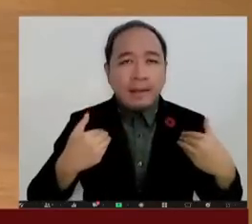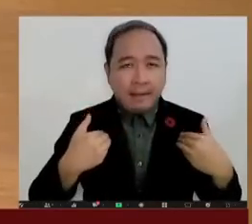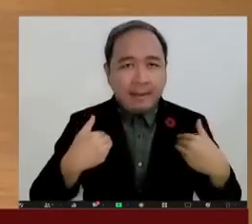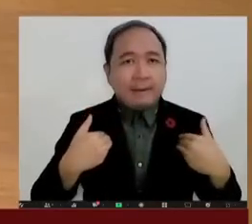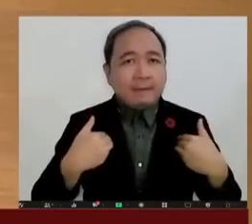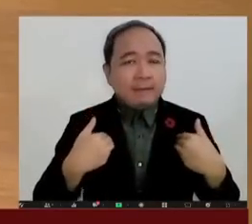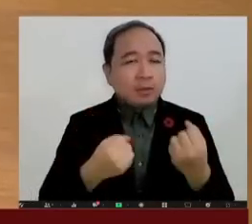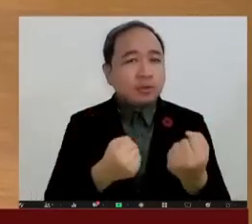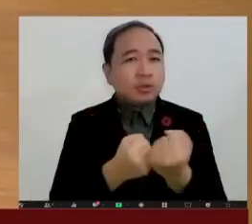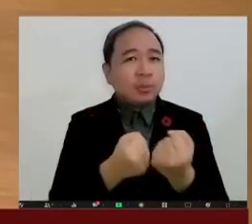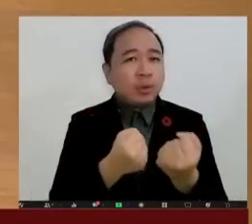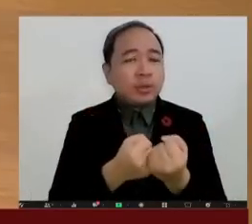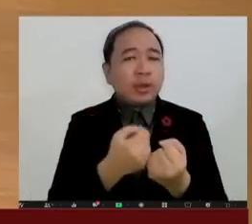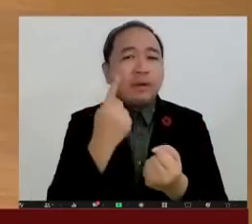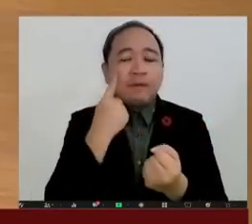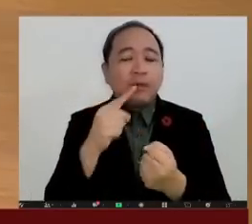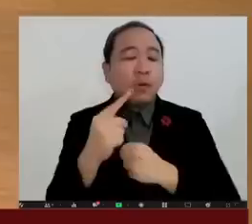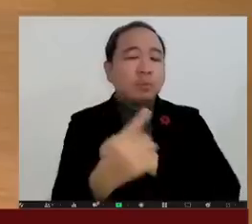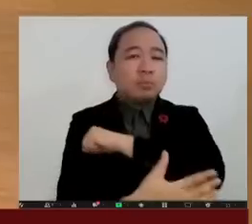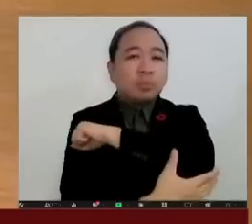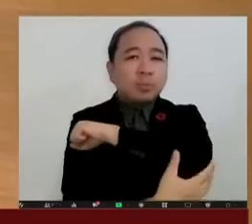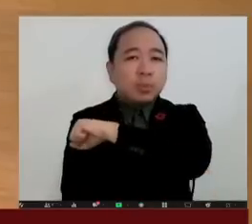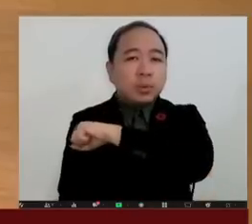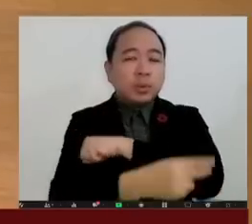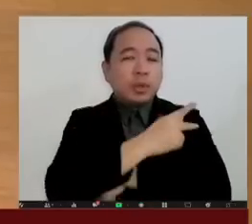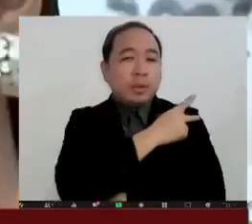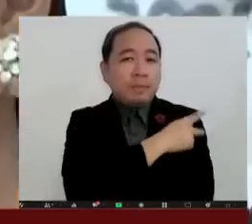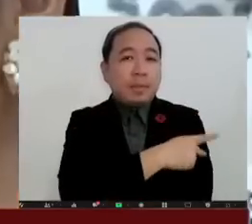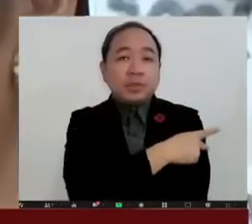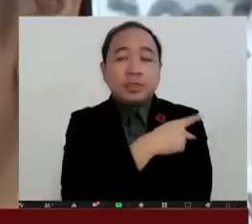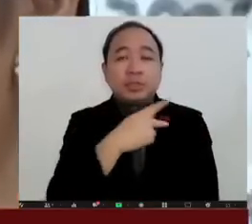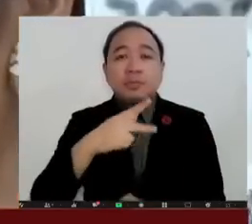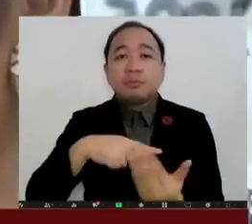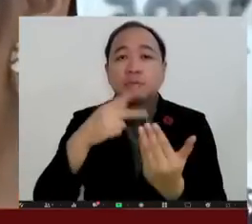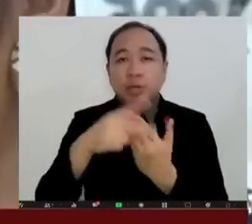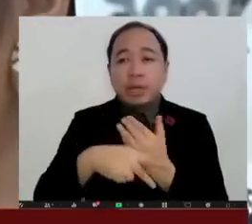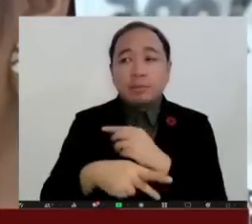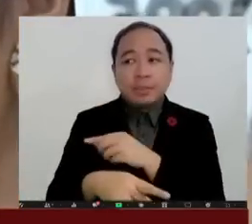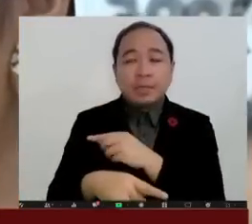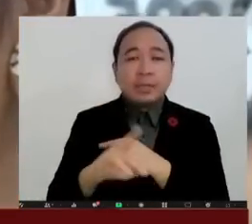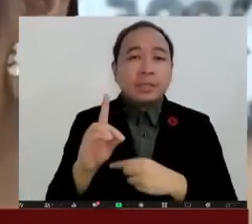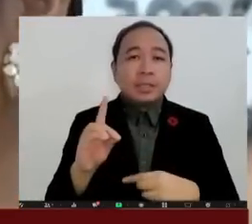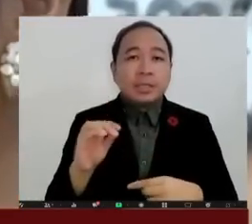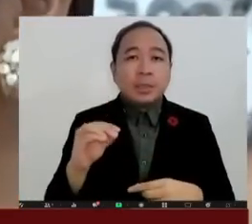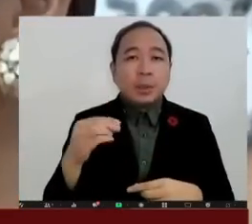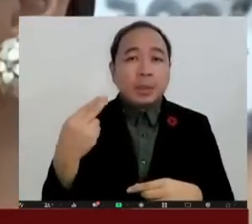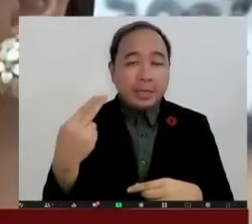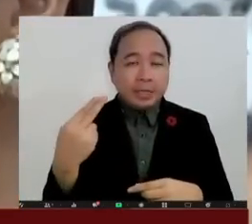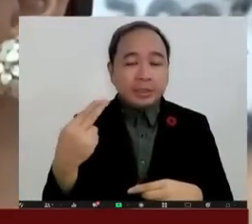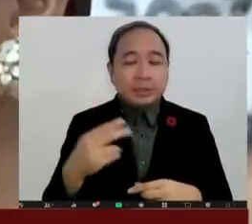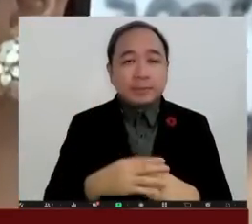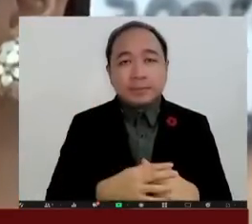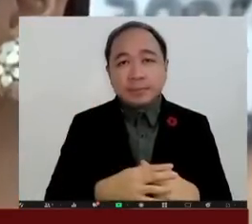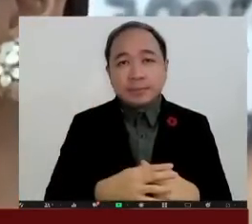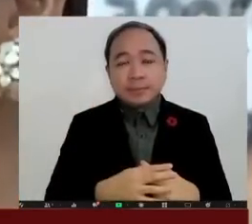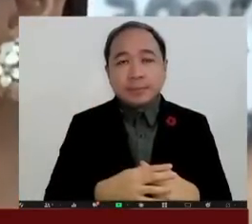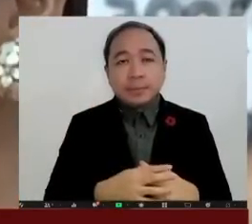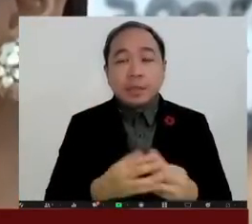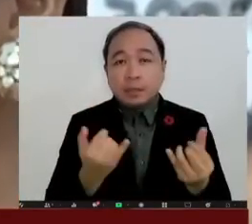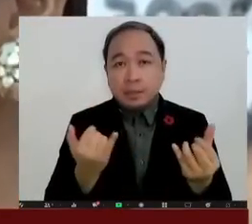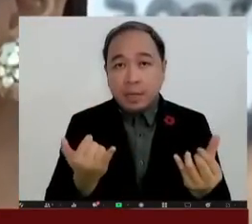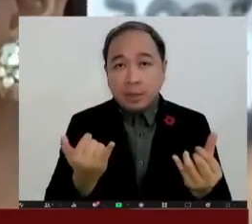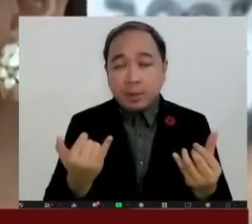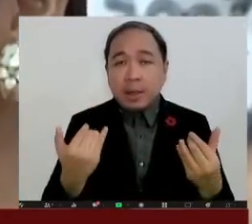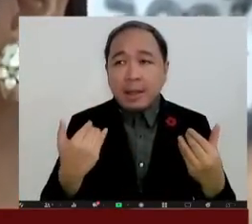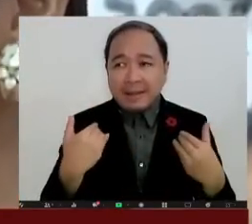for Indigent Patients program ng DOH. Tinutugunan natin ngayon ang ating kakulangan sa mga